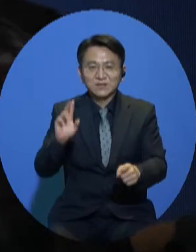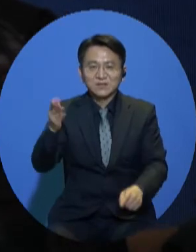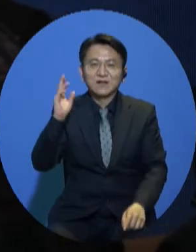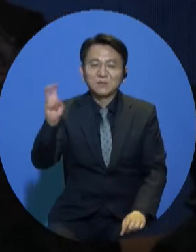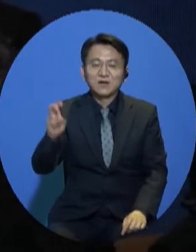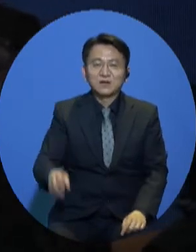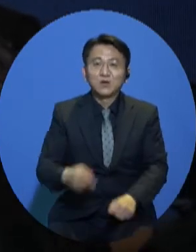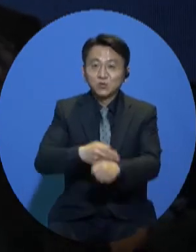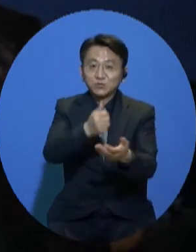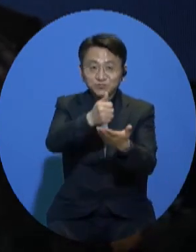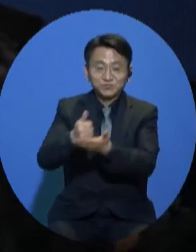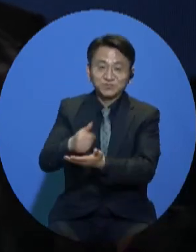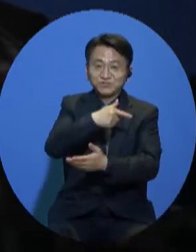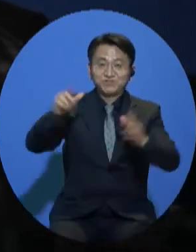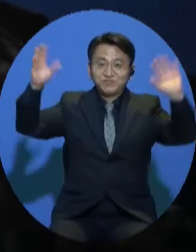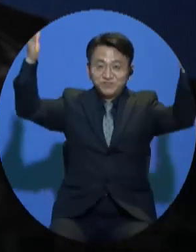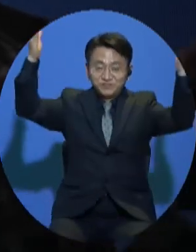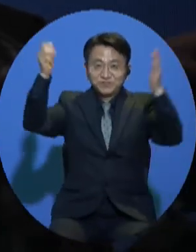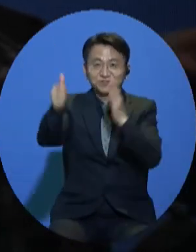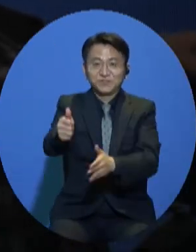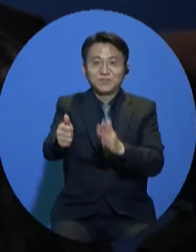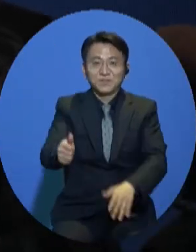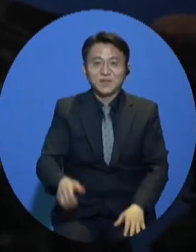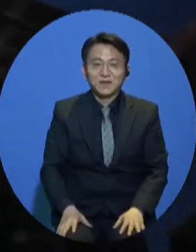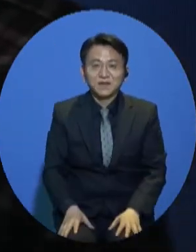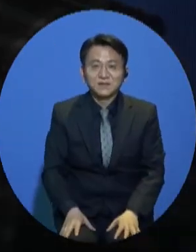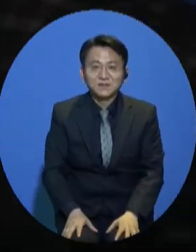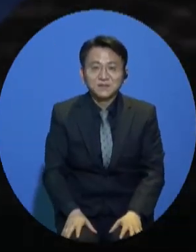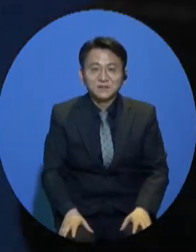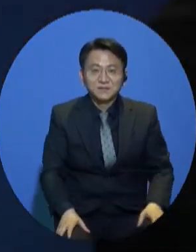기대합니다. 교수님을 모시겠습니다. 큰 박수 부탁드립니다.